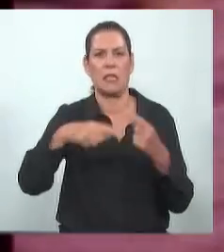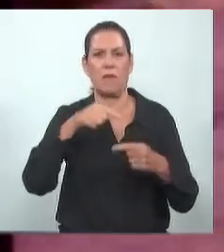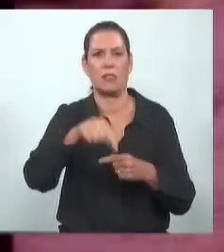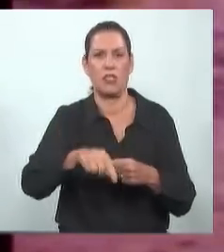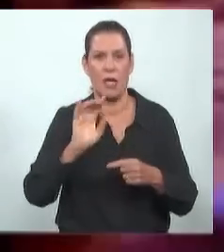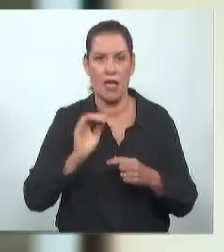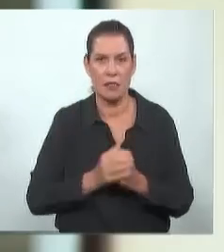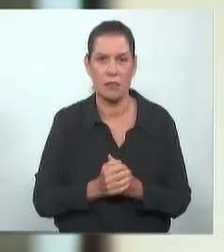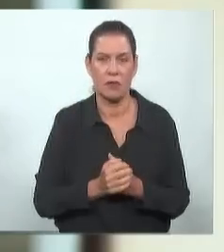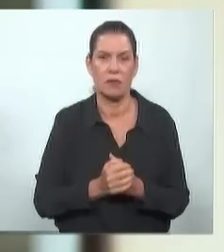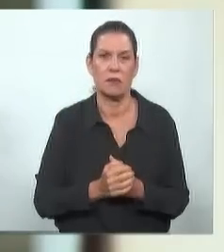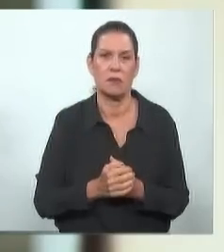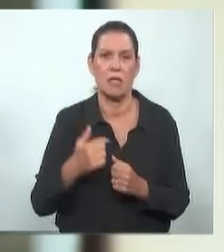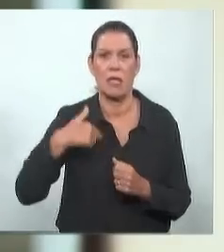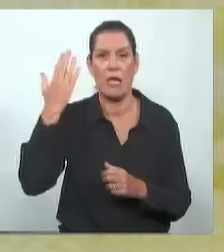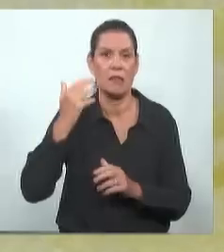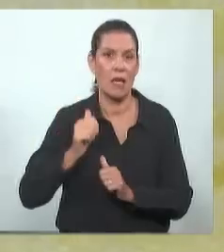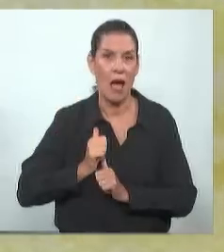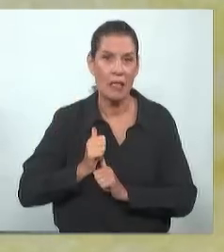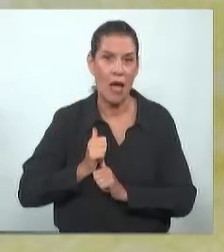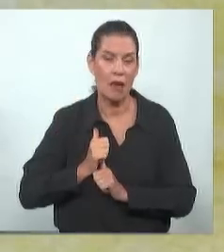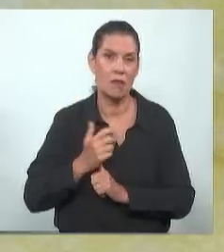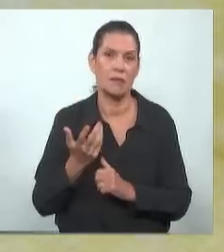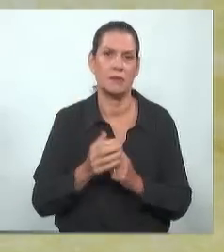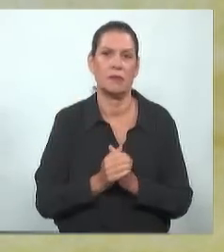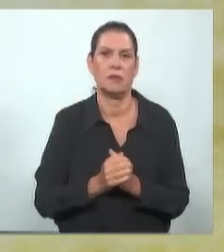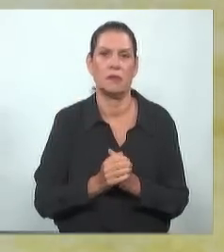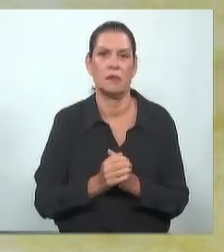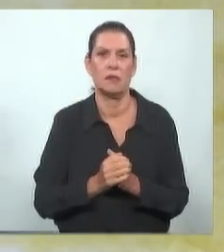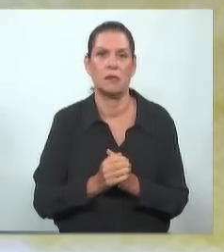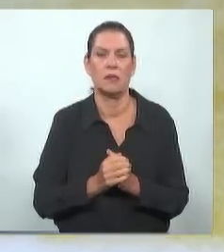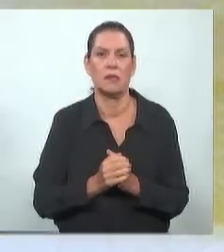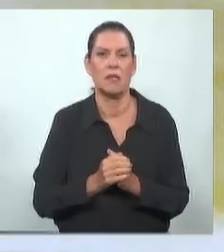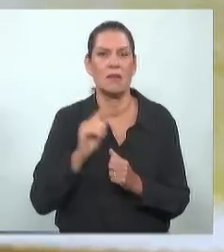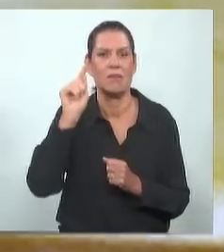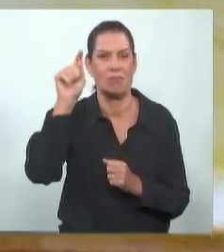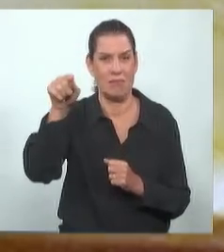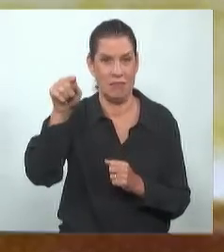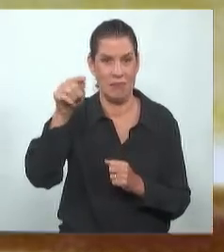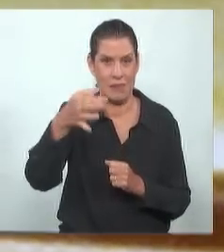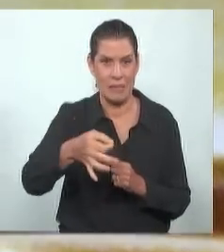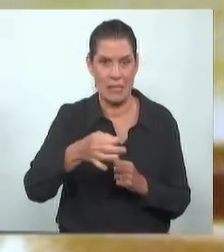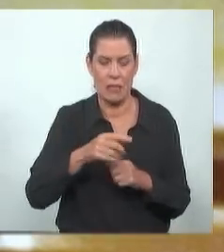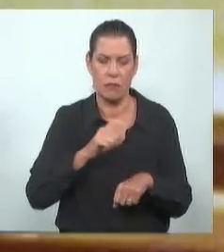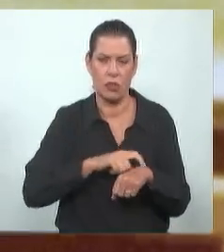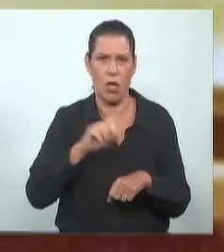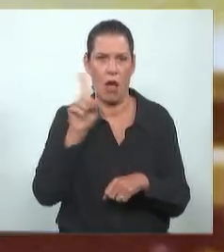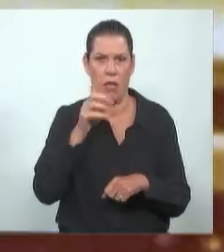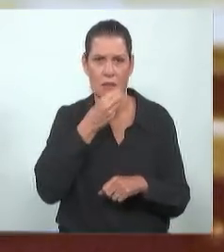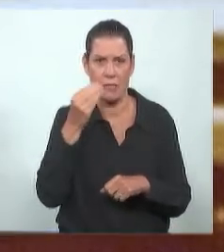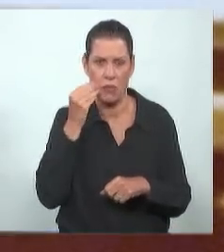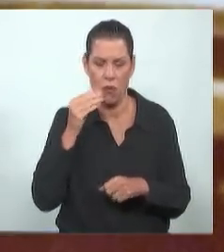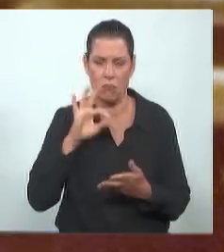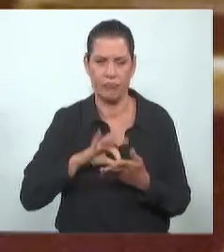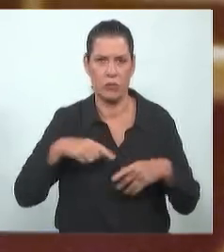אני חייל בשירות סדיר, פקח טיסה בשארם א-שייח. אני עולה למשמרת באחת בצהריים, יום כיפור.